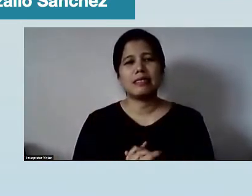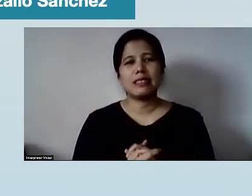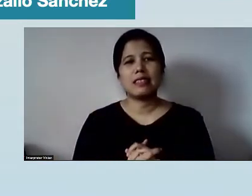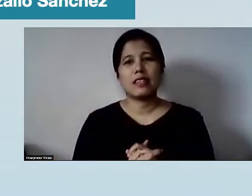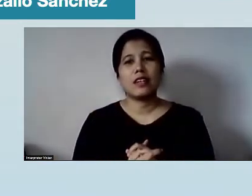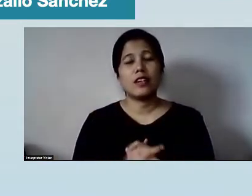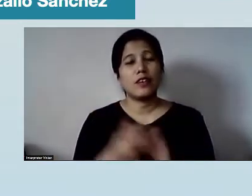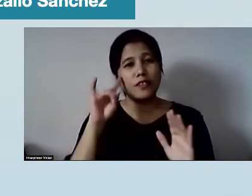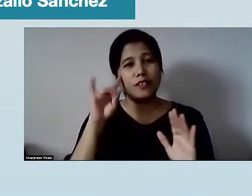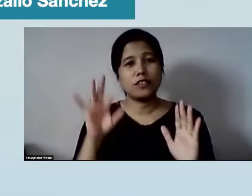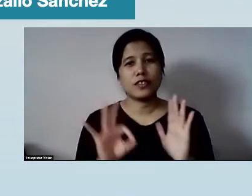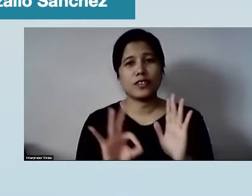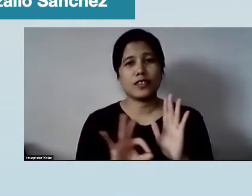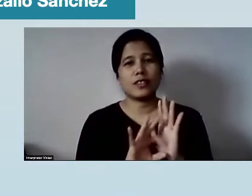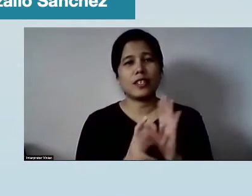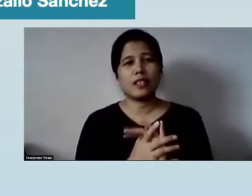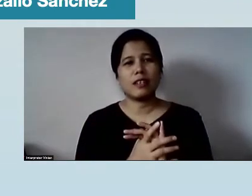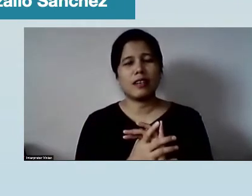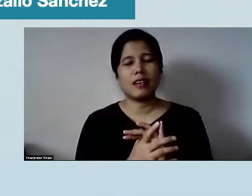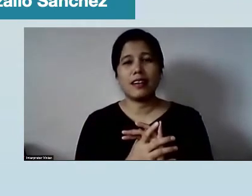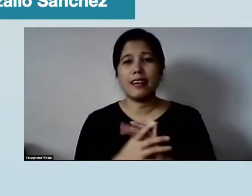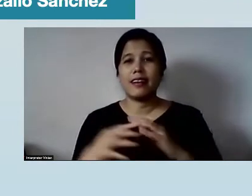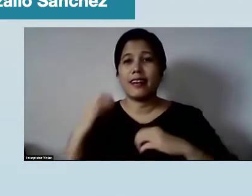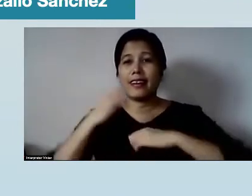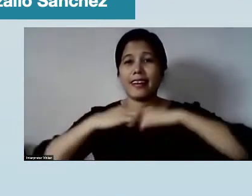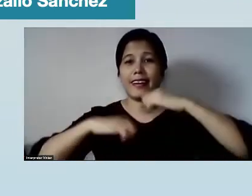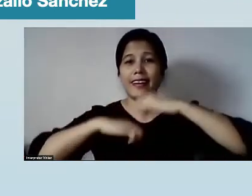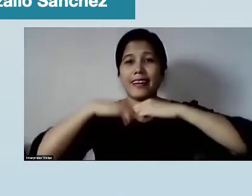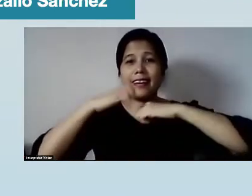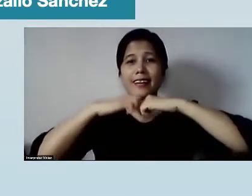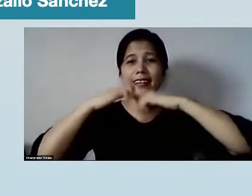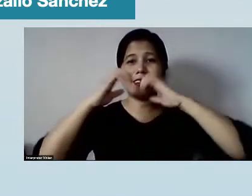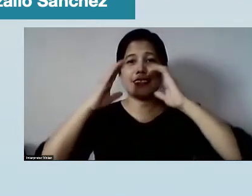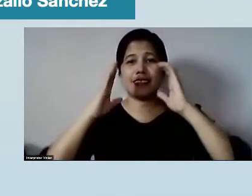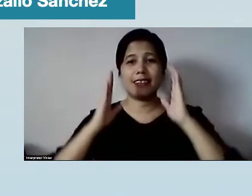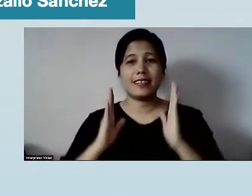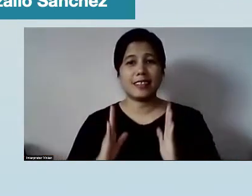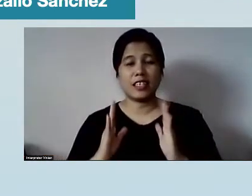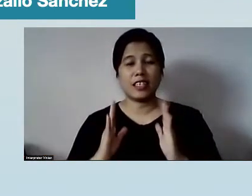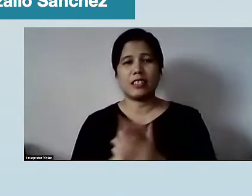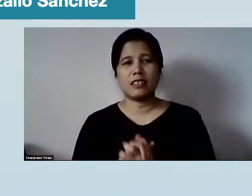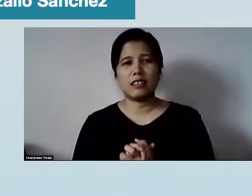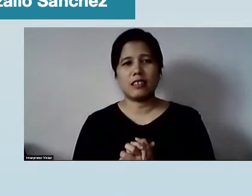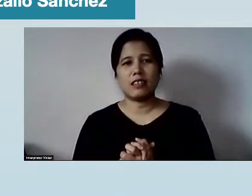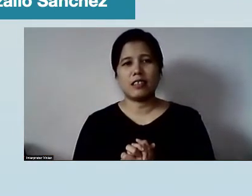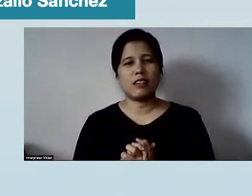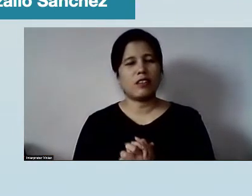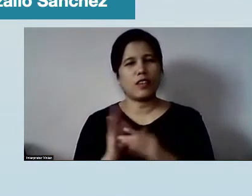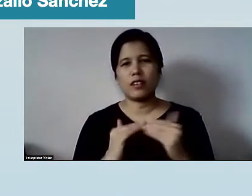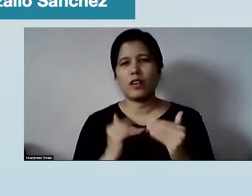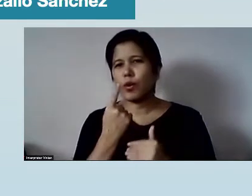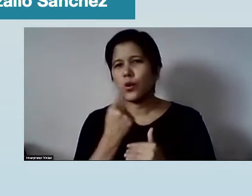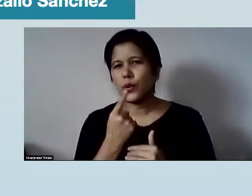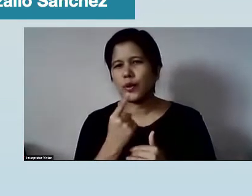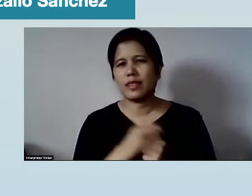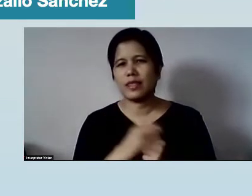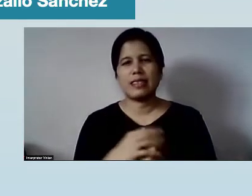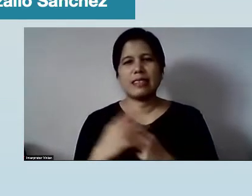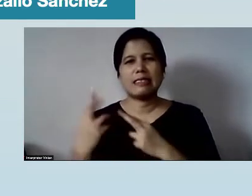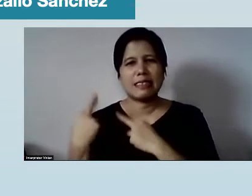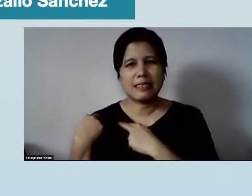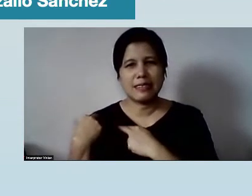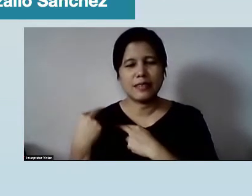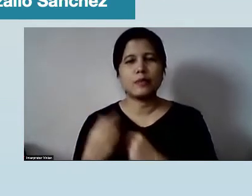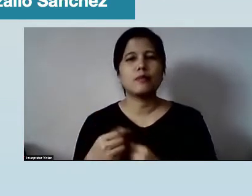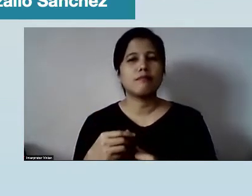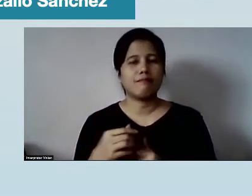engineer, whoever is that engineer, pwede kang civil engineer pagdating dun sa strength of materials, baka yung ginamit